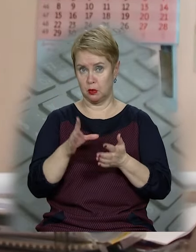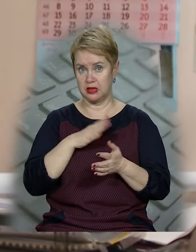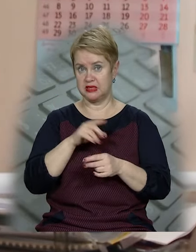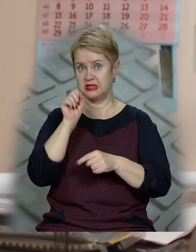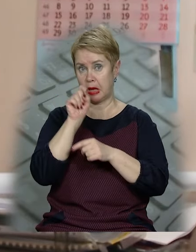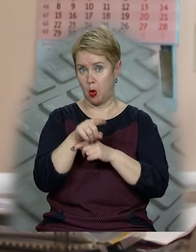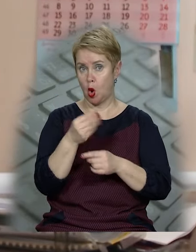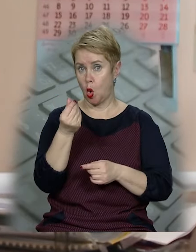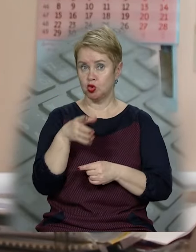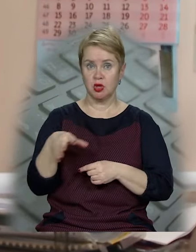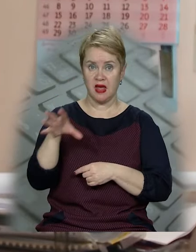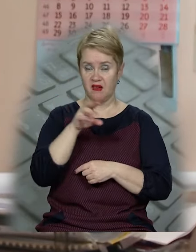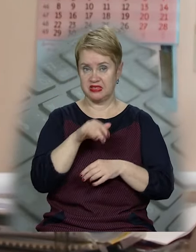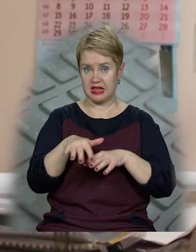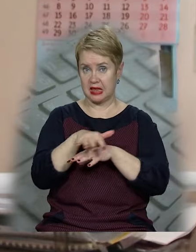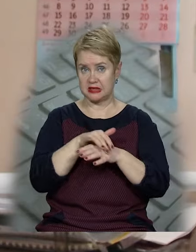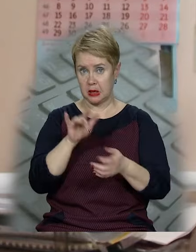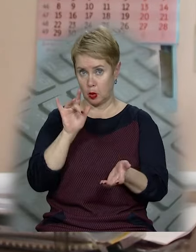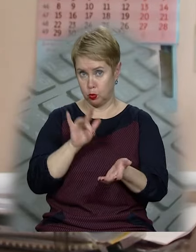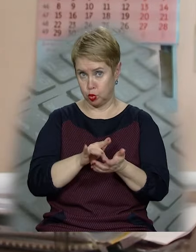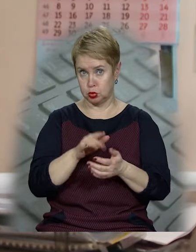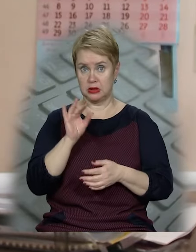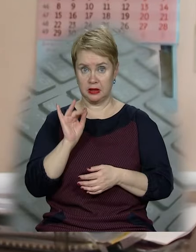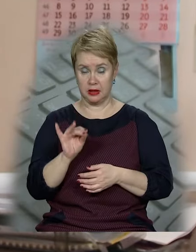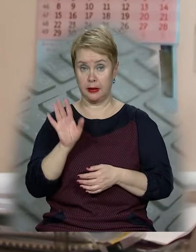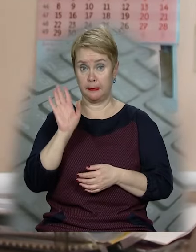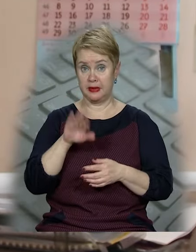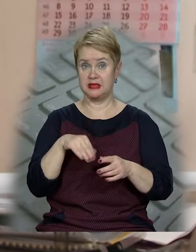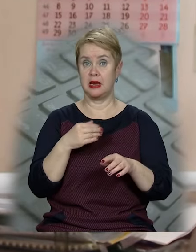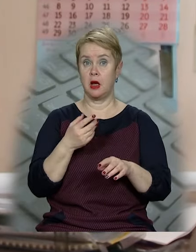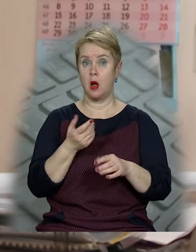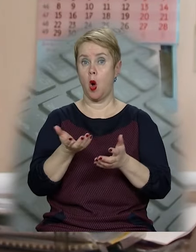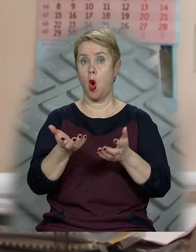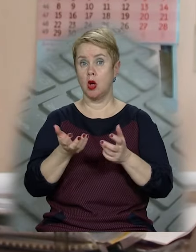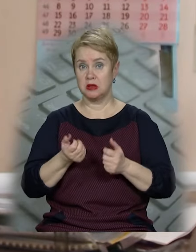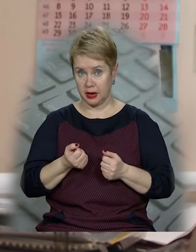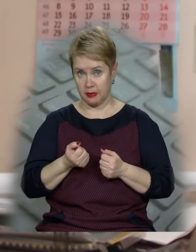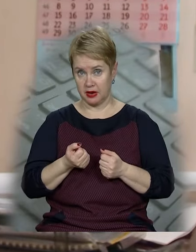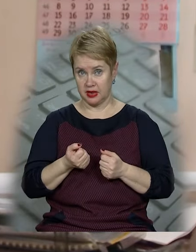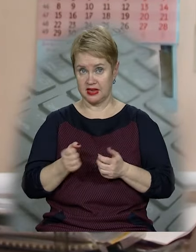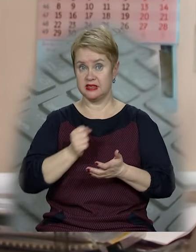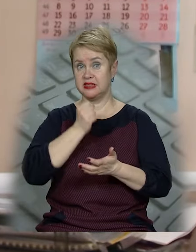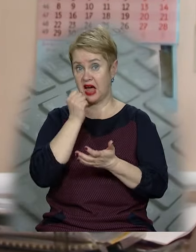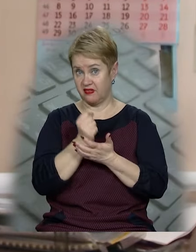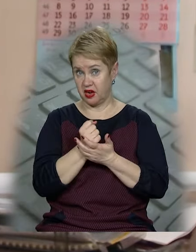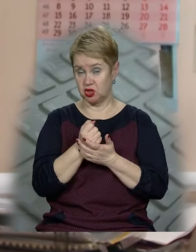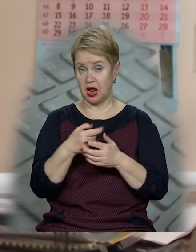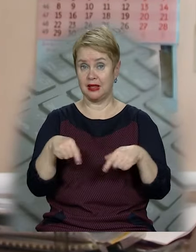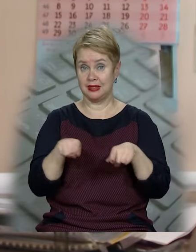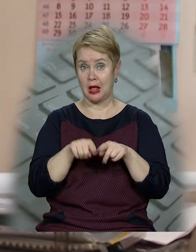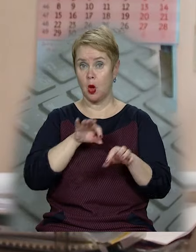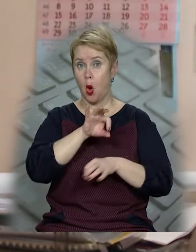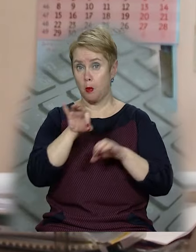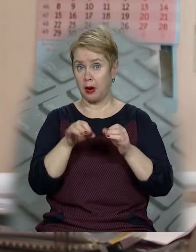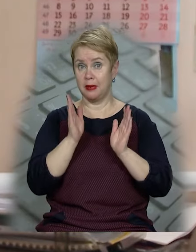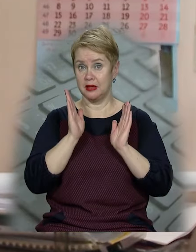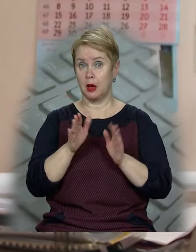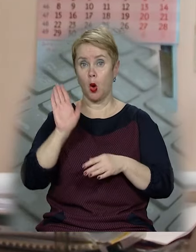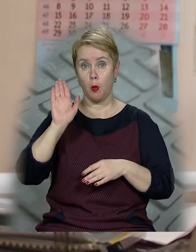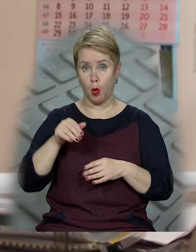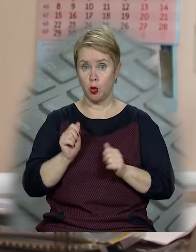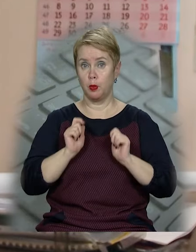замовлені кошти на всі населені пункти. І після отримання і затвердження даного проєкту ми тільки